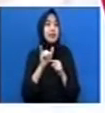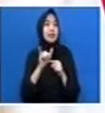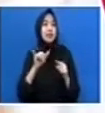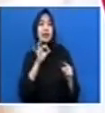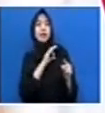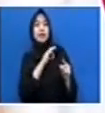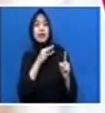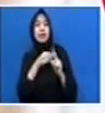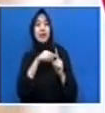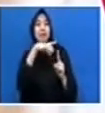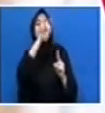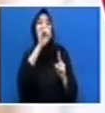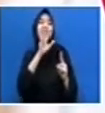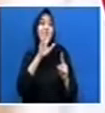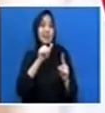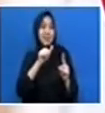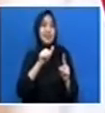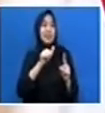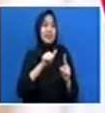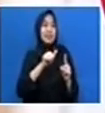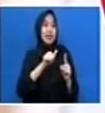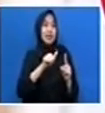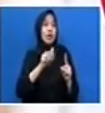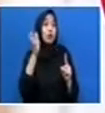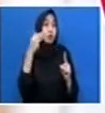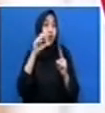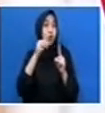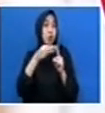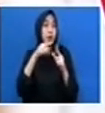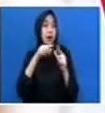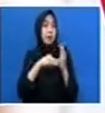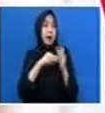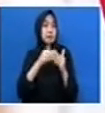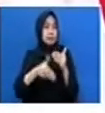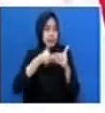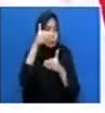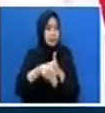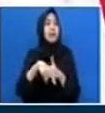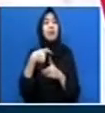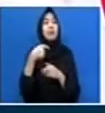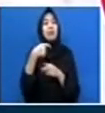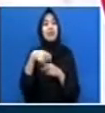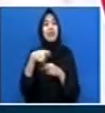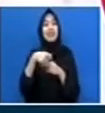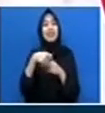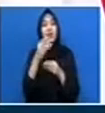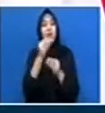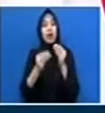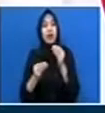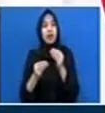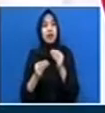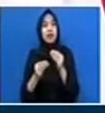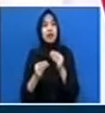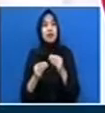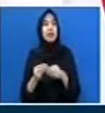Presiden Biden setelah sebelumnya dipercaya oleh Presiden Barack Obama. Kali ini menjadi Wakil Menteri Luar Negeri untuk Amerika Serikat. Right